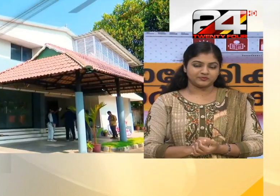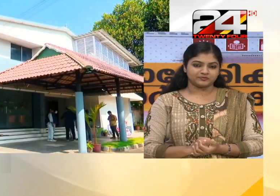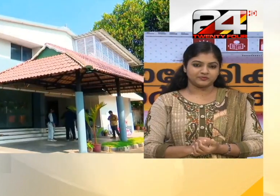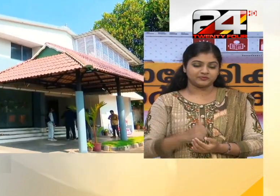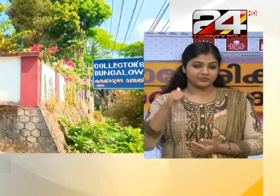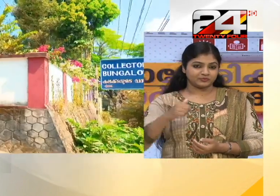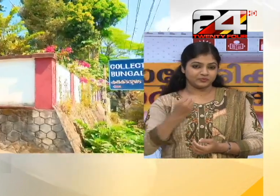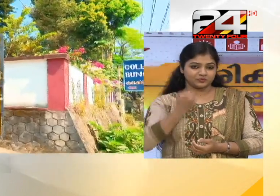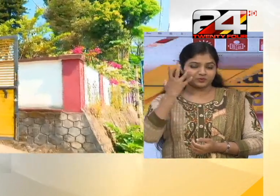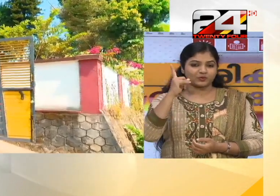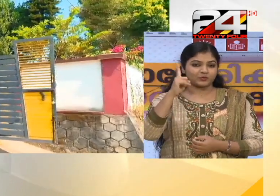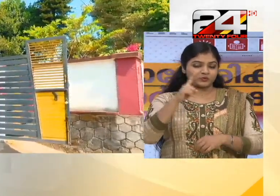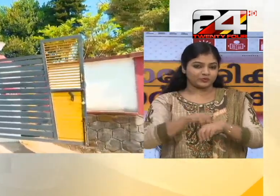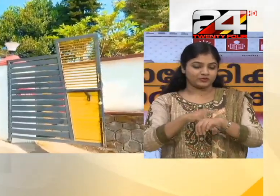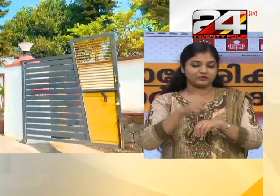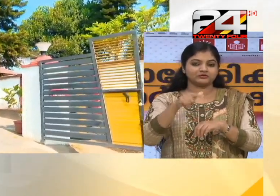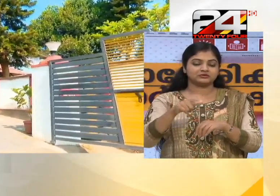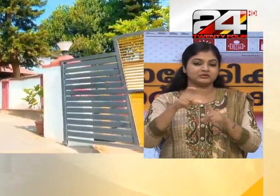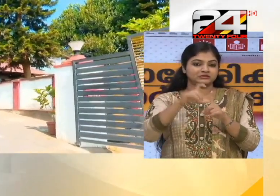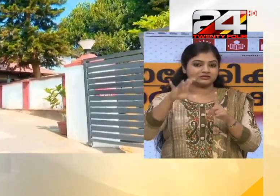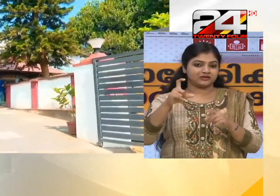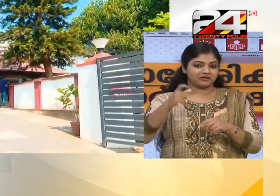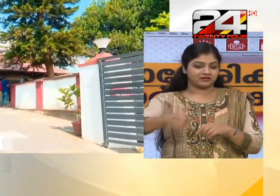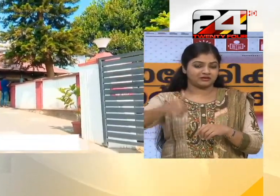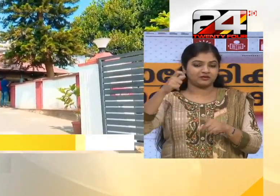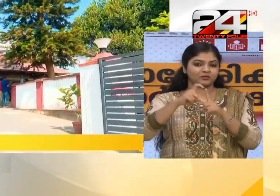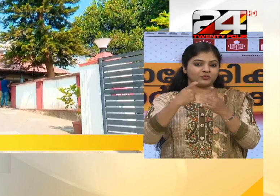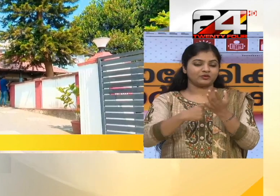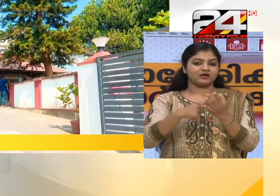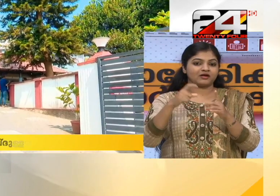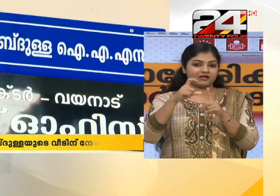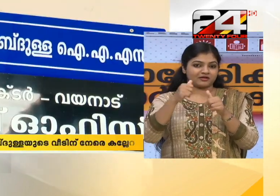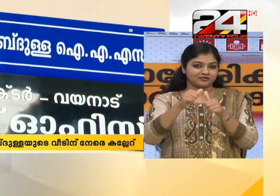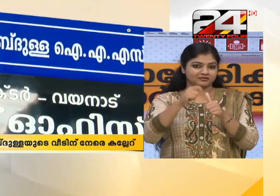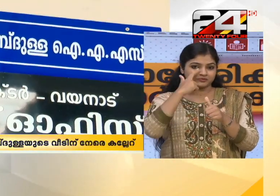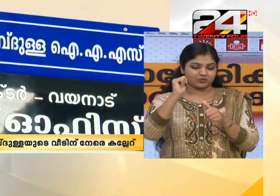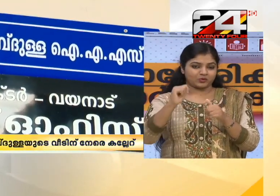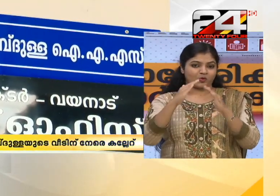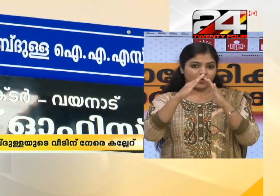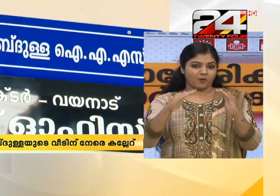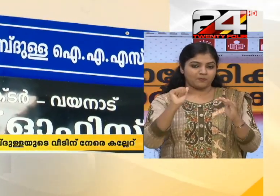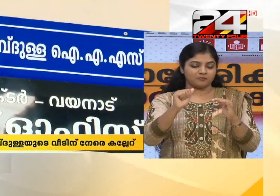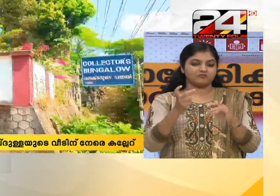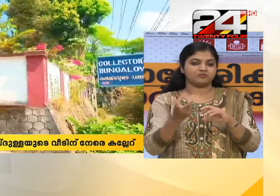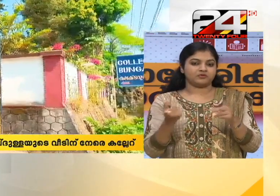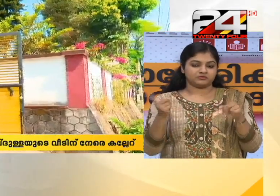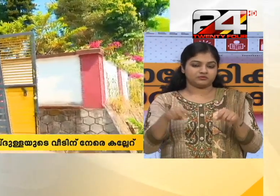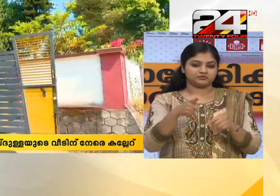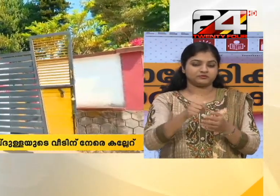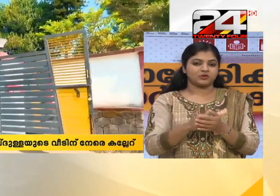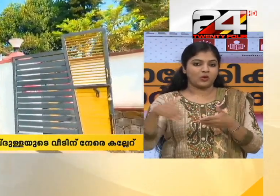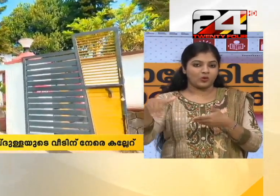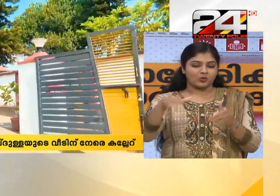ഇന്ന് പുലർച്ചെ 1 മണിയോടെയാണ് ജില്ലാ കളക്ടർ ഡോക്ടർ അദീല അബ്ദുള്ളയുടെ ഔദ്യോഗിക വസതിക്ക് നേരെ കല്ലേറുണ്ടായത്. റോഡിൽ